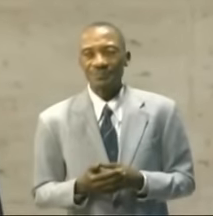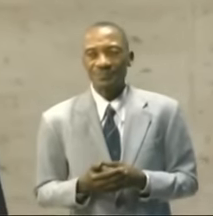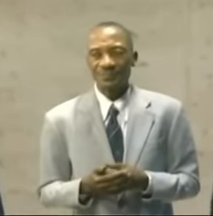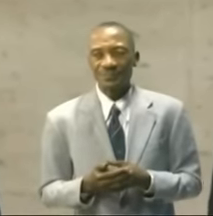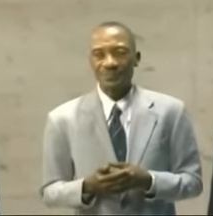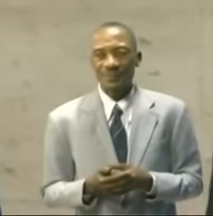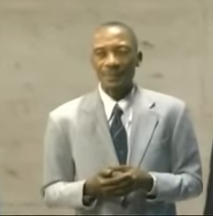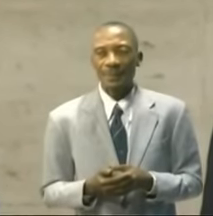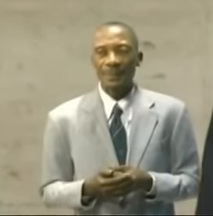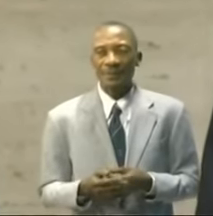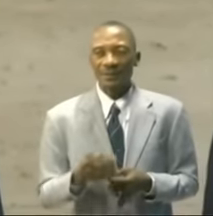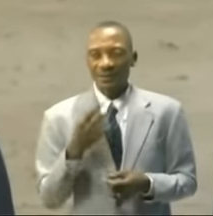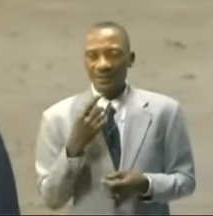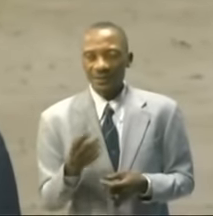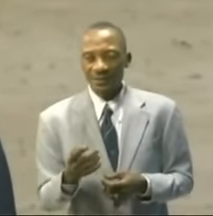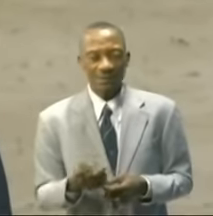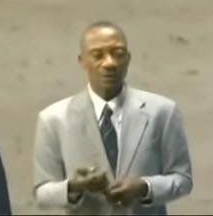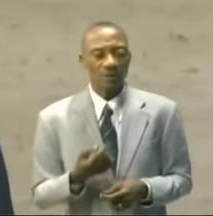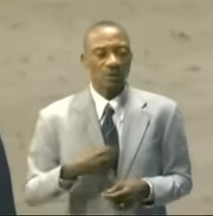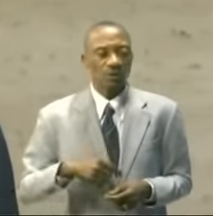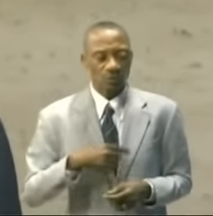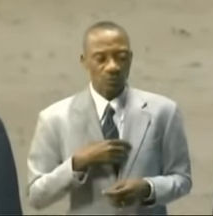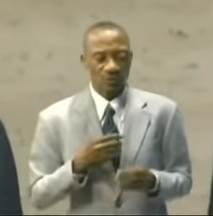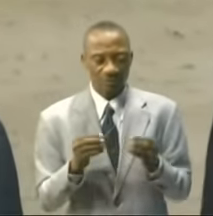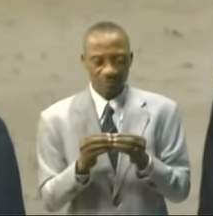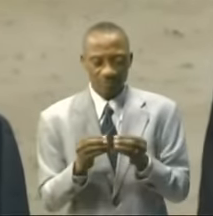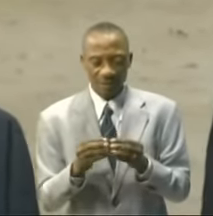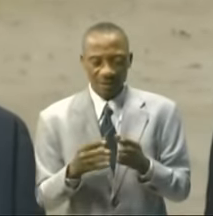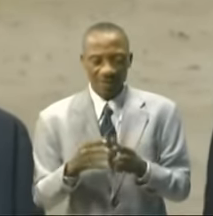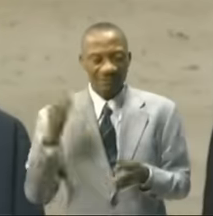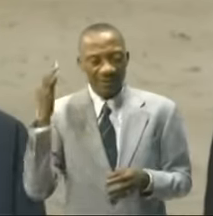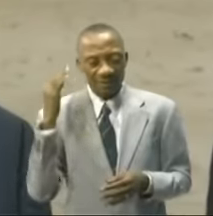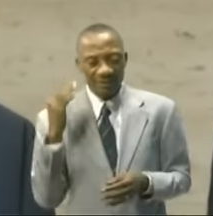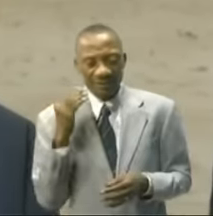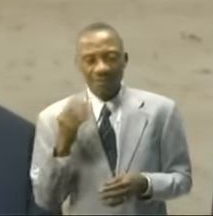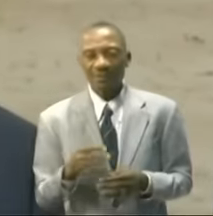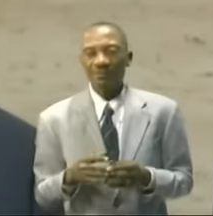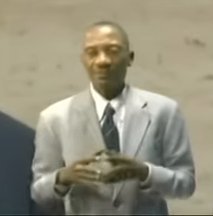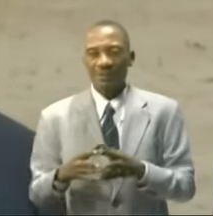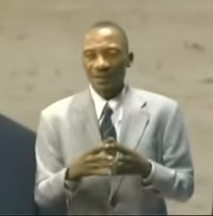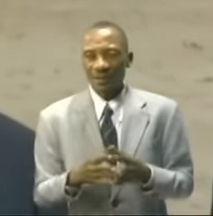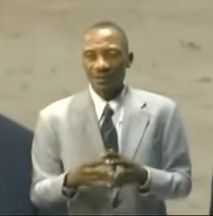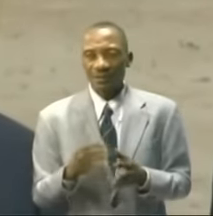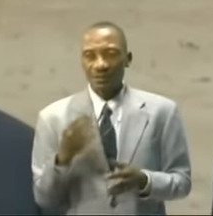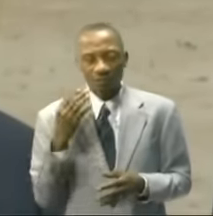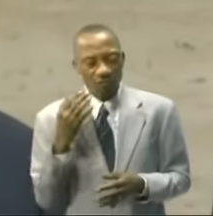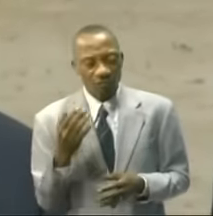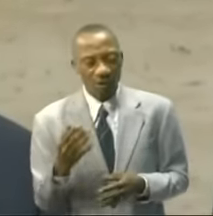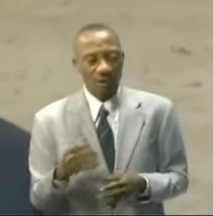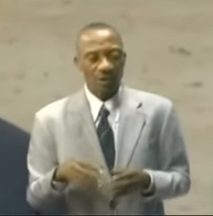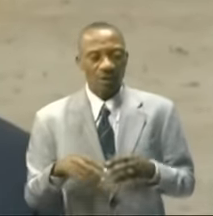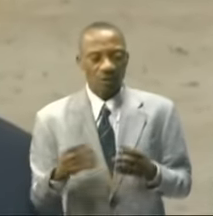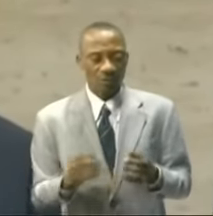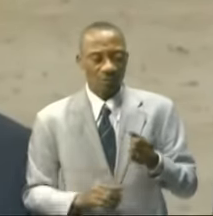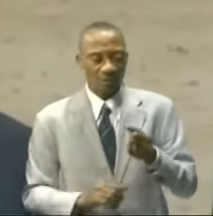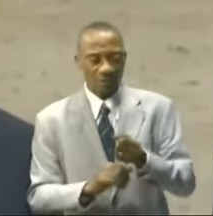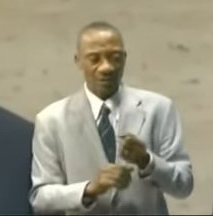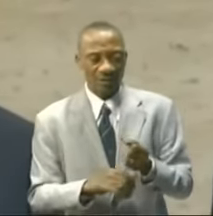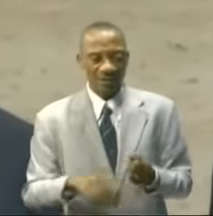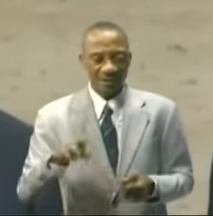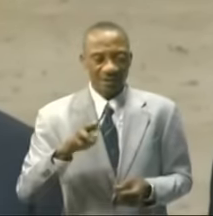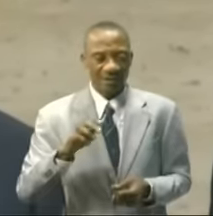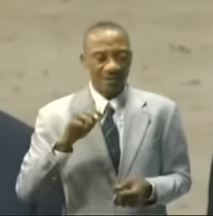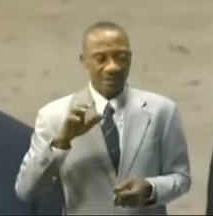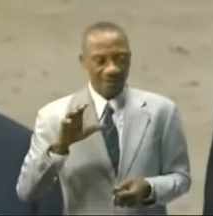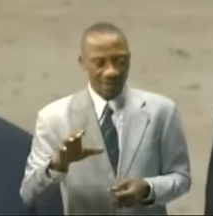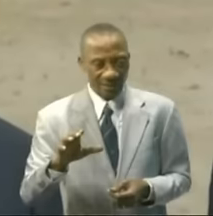que l'entretien, l'échange entre nous était amical et cordial et fructueux. Et je peux dire qu'on a passé en